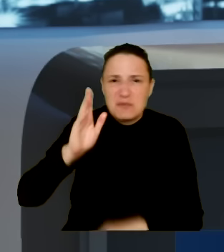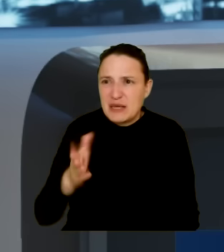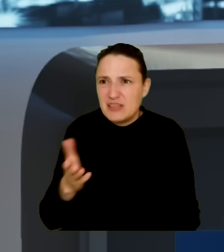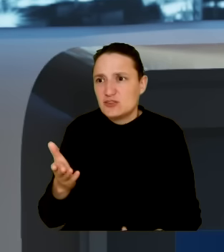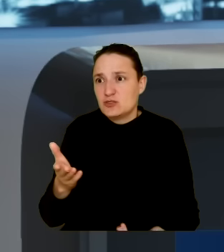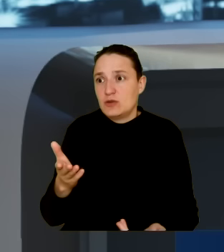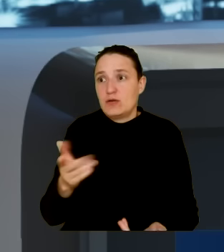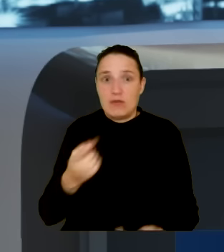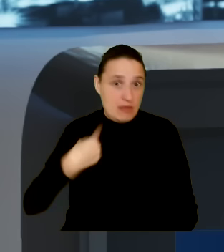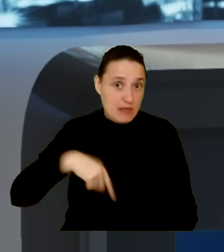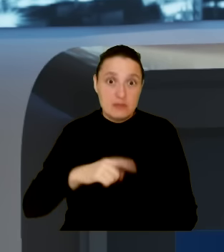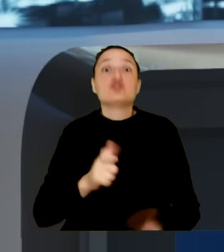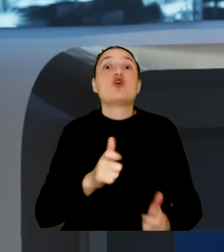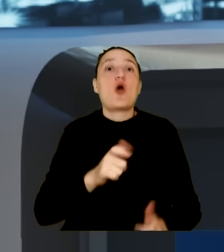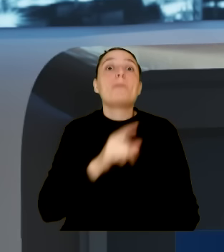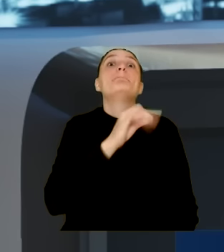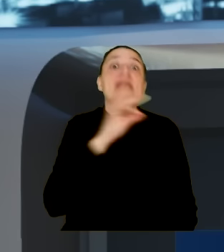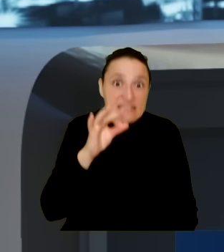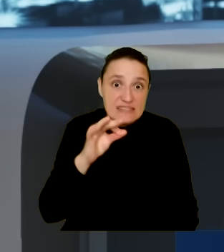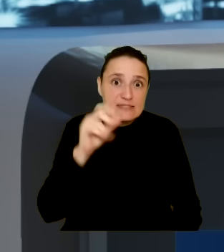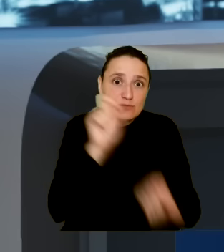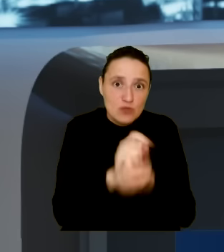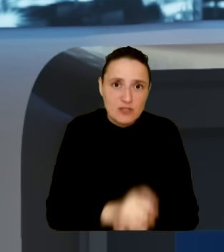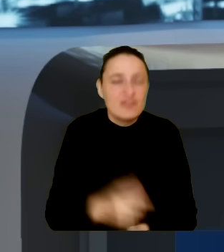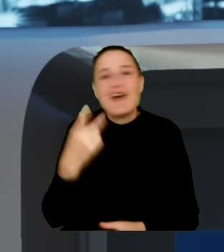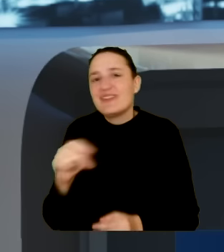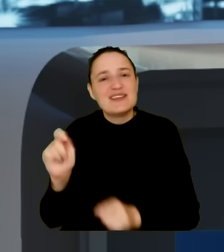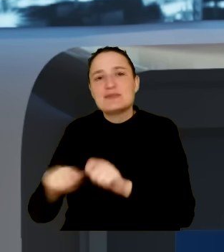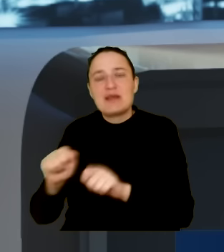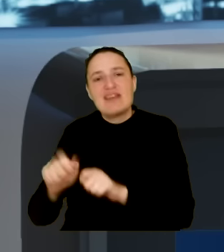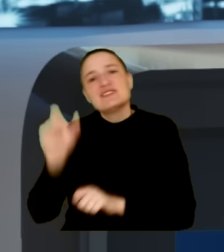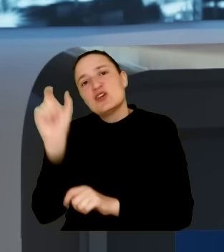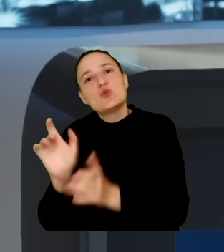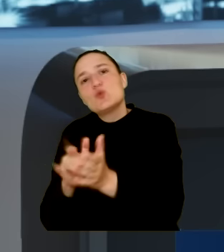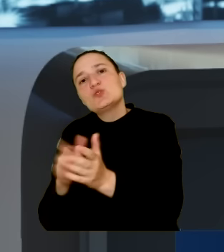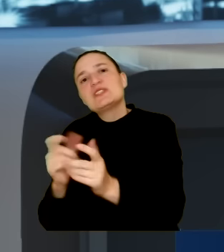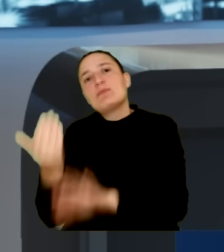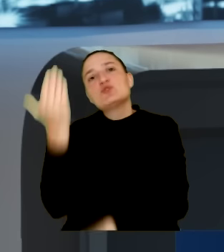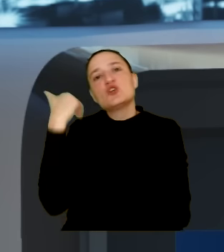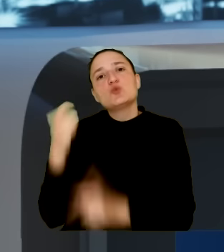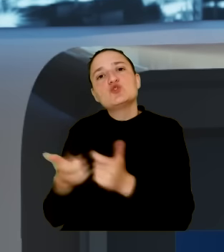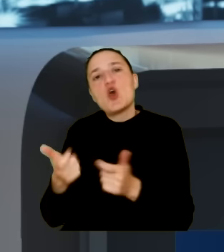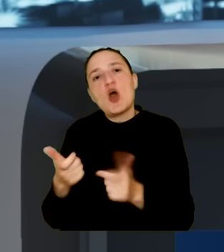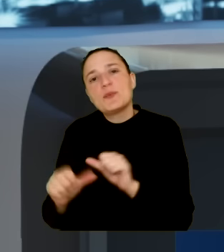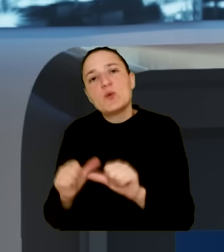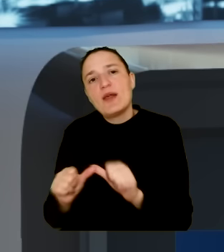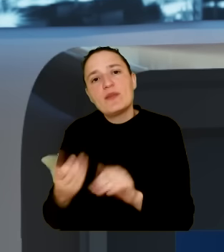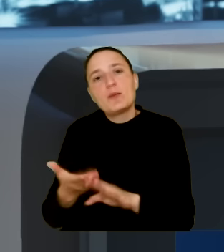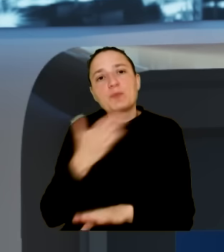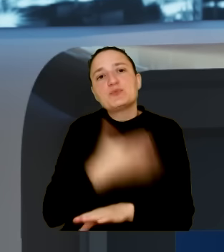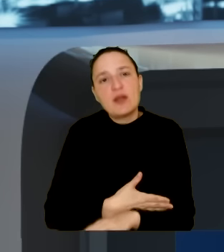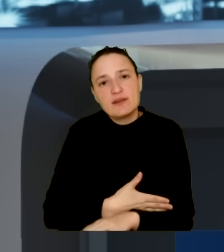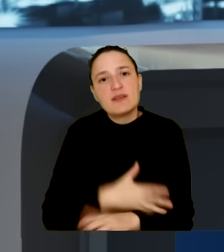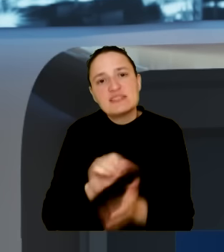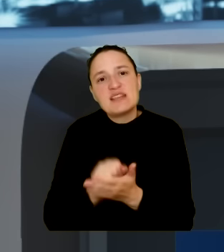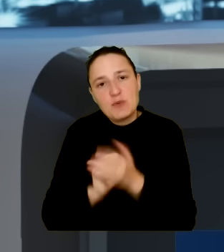sprawdzać na pewno PiS i dokopać PiSowi, a nie sprawdzać Tuska, co robił w przeszłości, w latach, kiedy poprzednio zajmował się